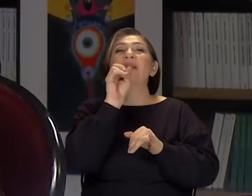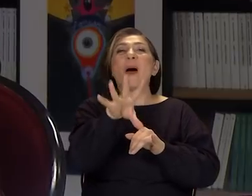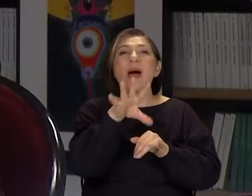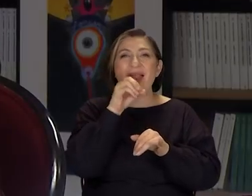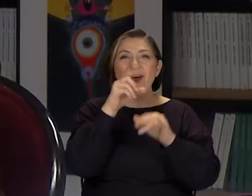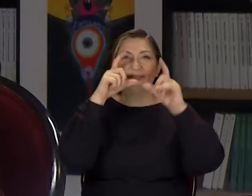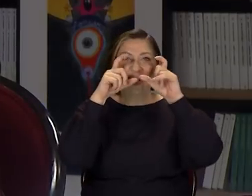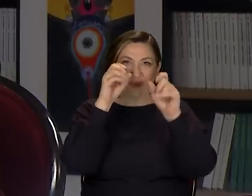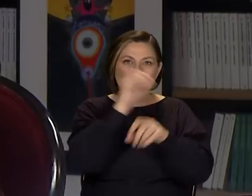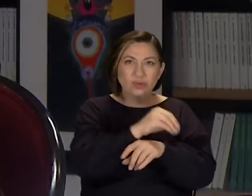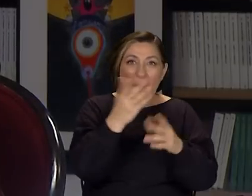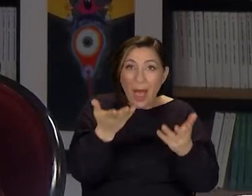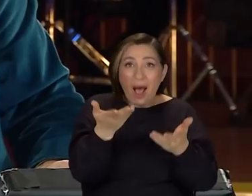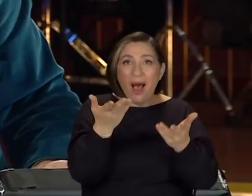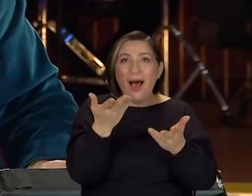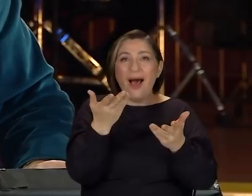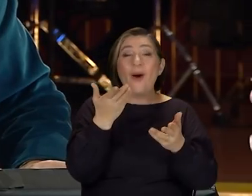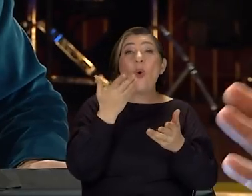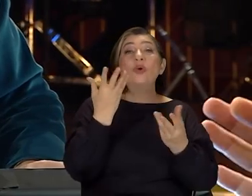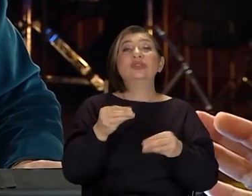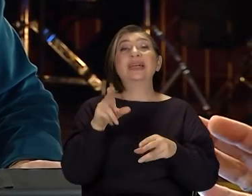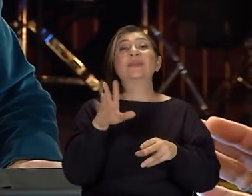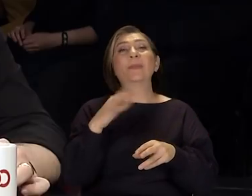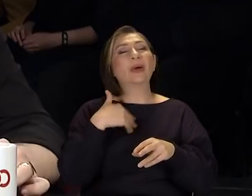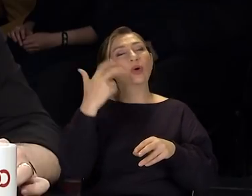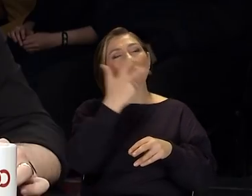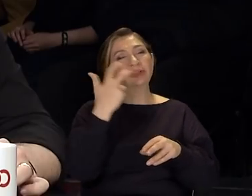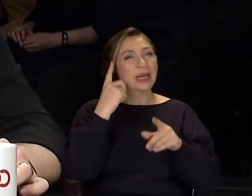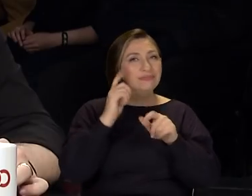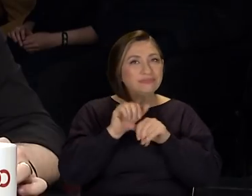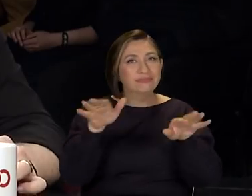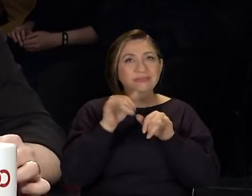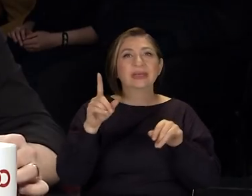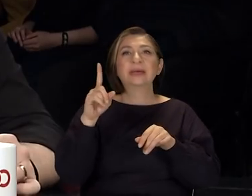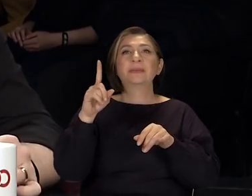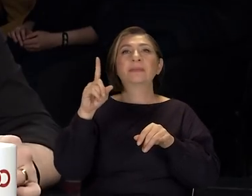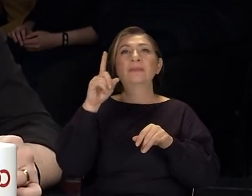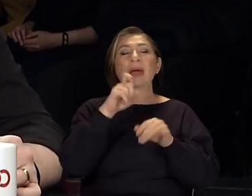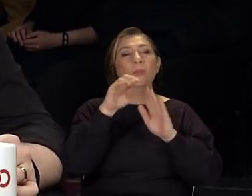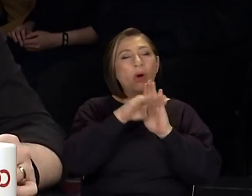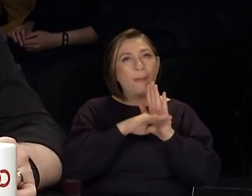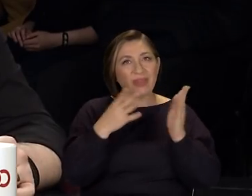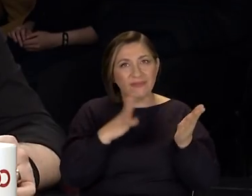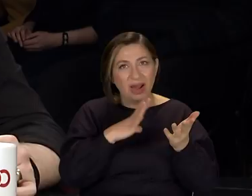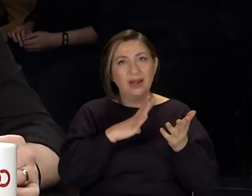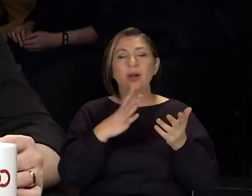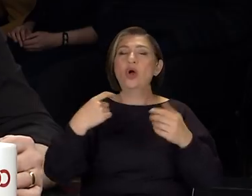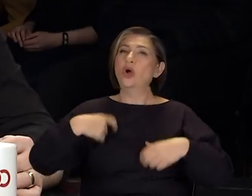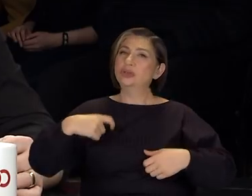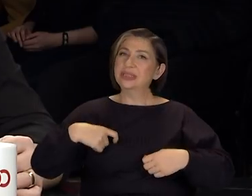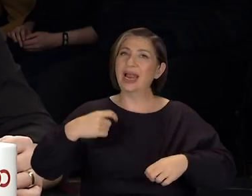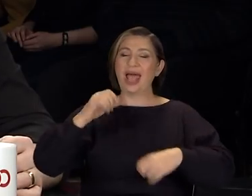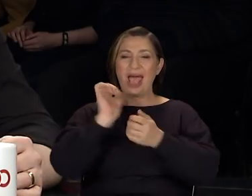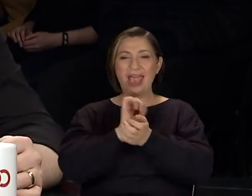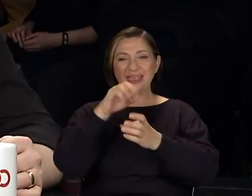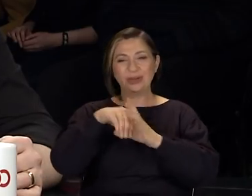fotoğrafını koyuyorsun da yani hakikaten olacak gibi ben de değil. Sadece konser duyuruları, evet. Aylık programımız ve özel hani